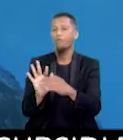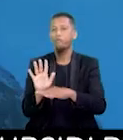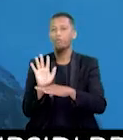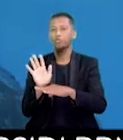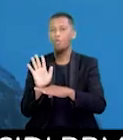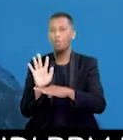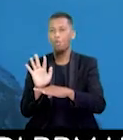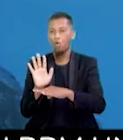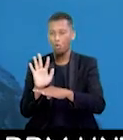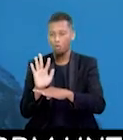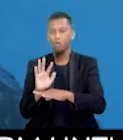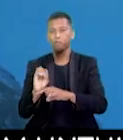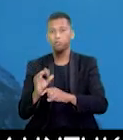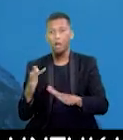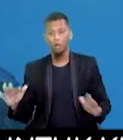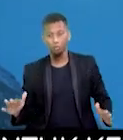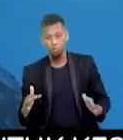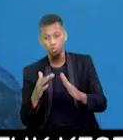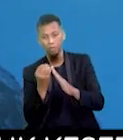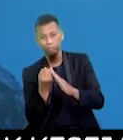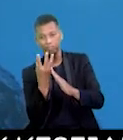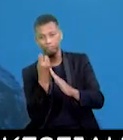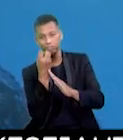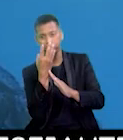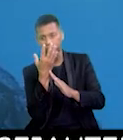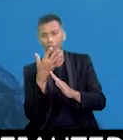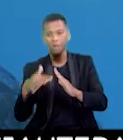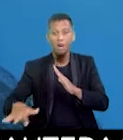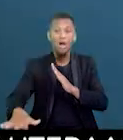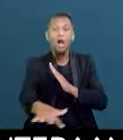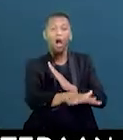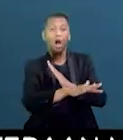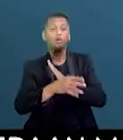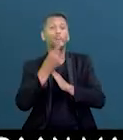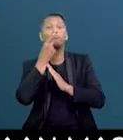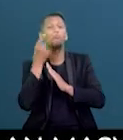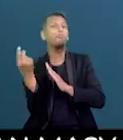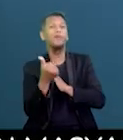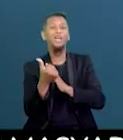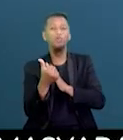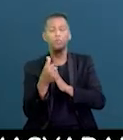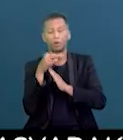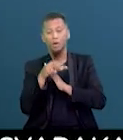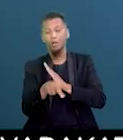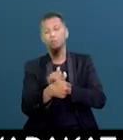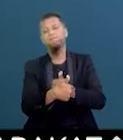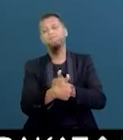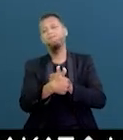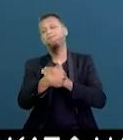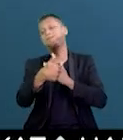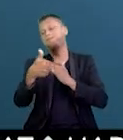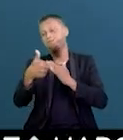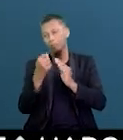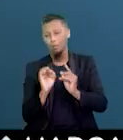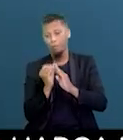Puncak Gunung Berapi aktif ini menyuguhkan danau kawah biru yang menakjubkan. Proses letusan Ijen Purba membentuk kawah asam